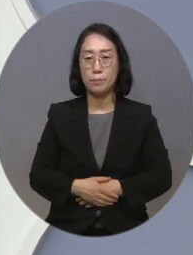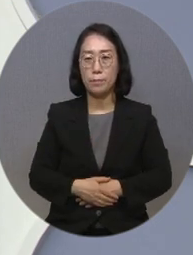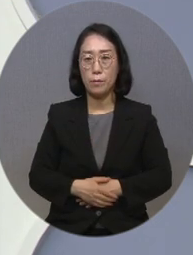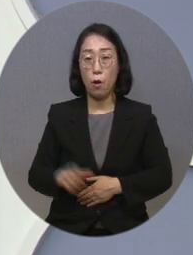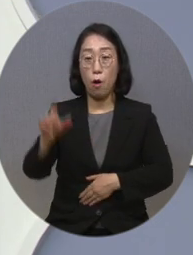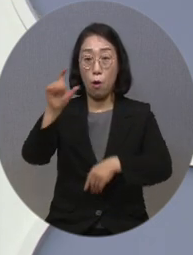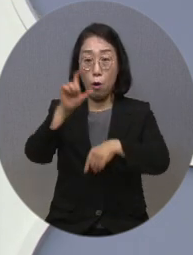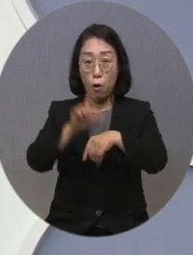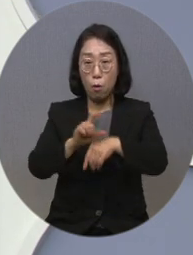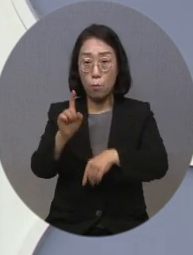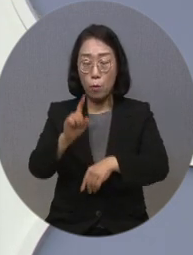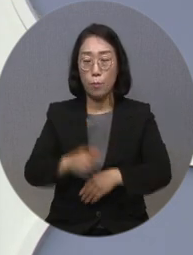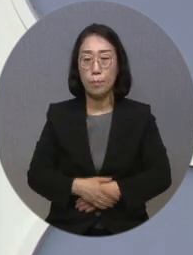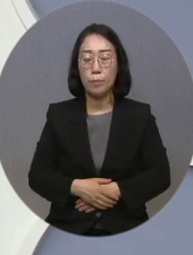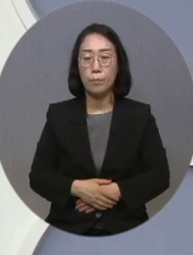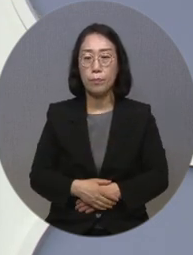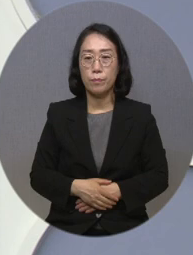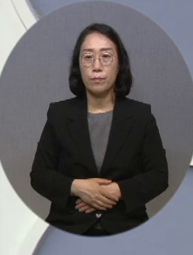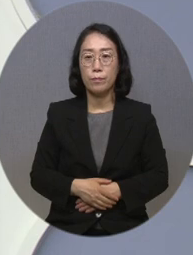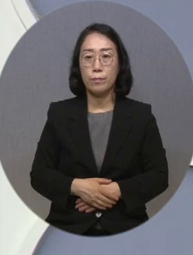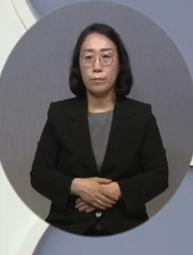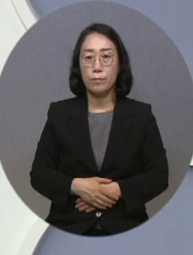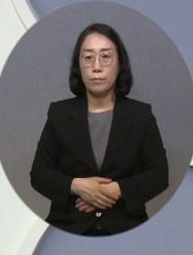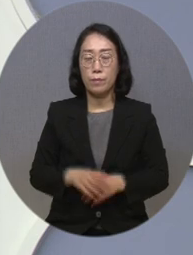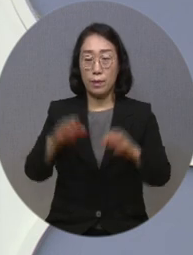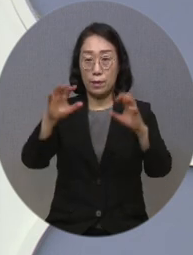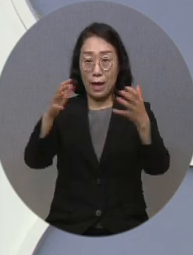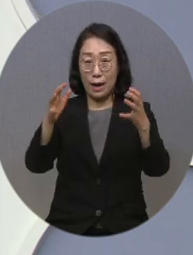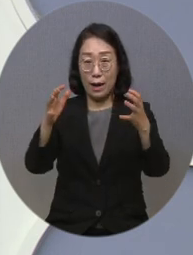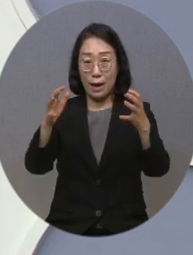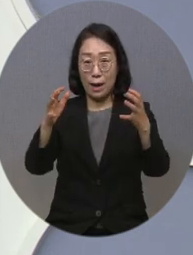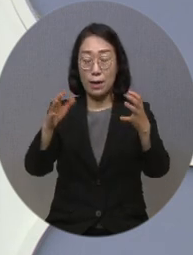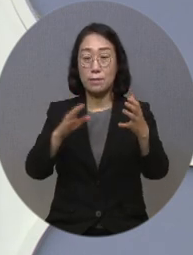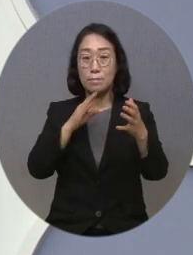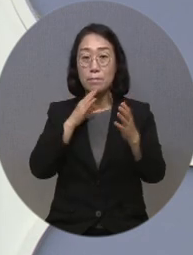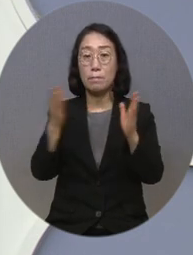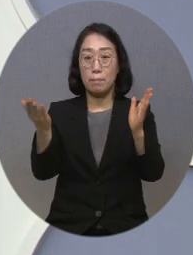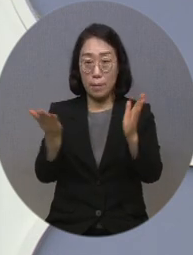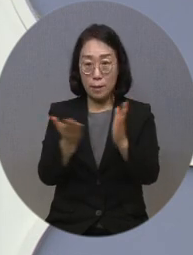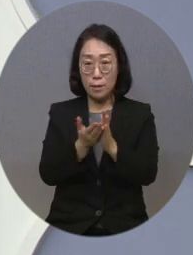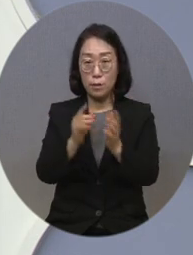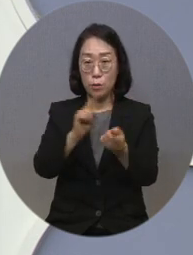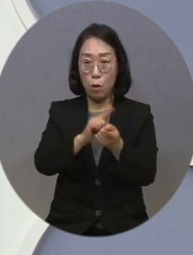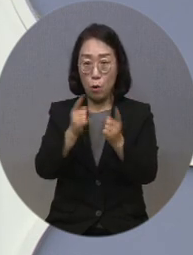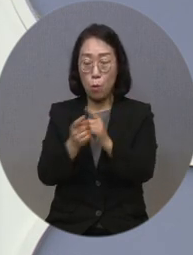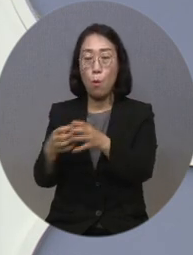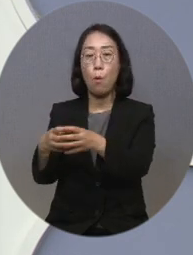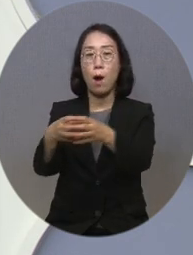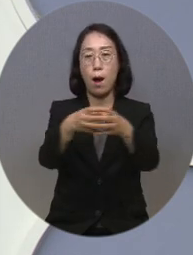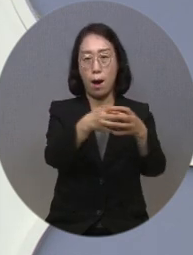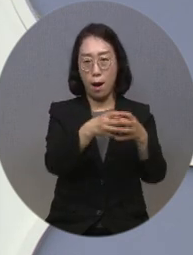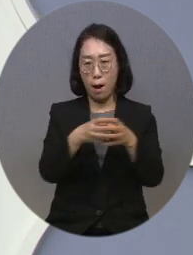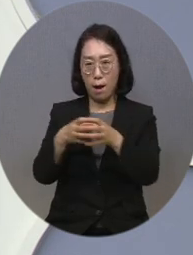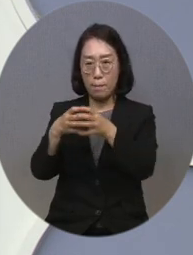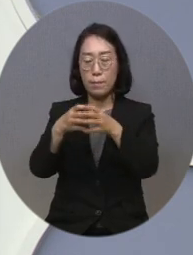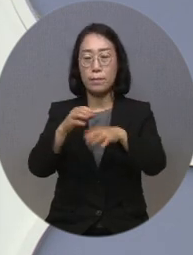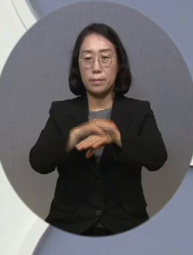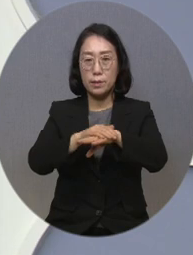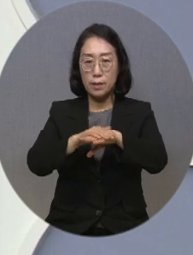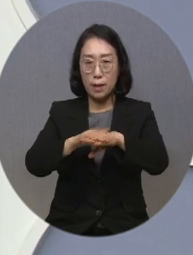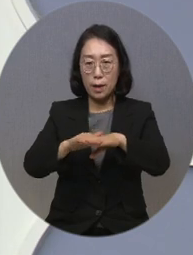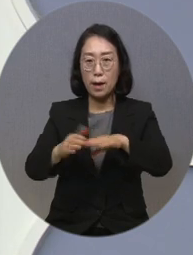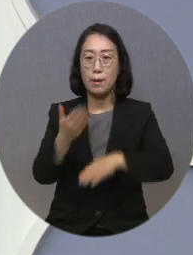더 말씀드린다면 예. 이제는 좀 나라다운 나라가 됐으면 좋겠다. 또 화합과 통합이 이루어지는 나라가 됐으면 좋겠다.